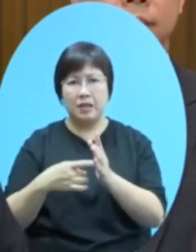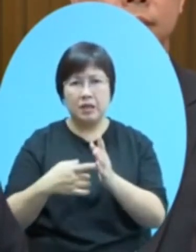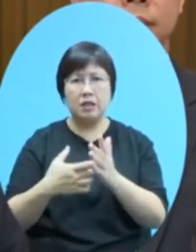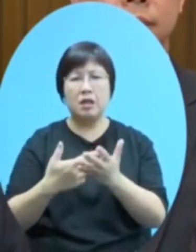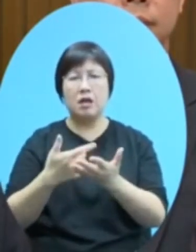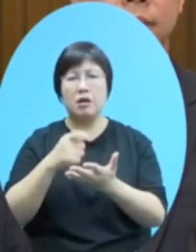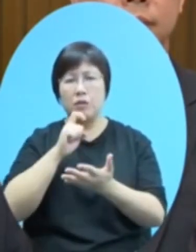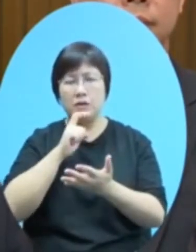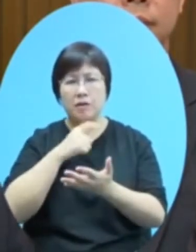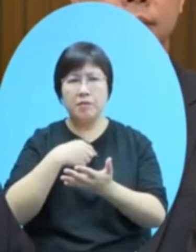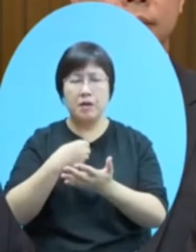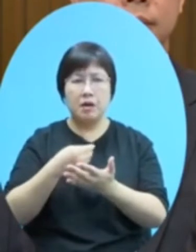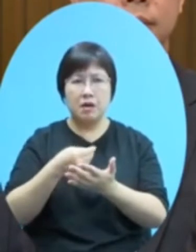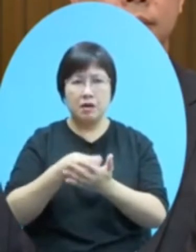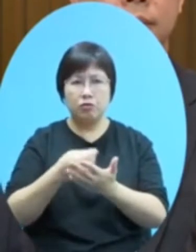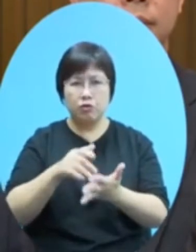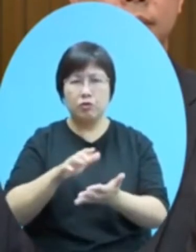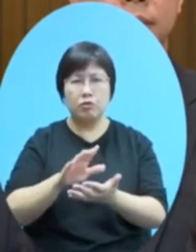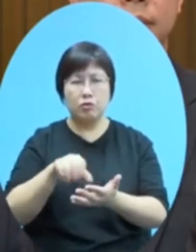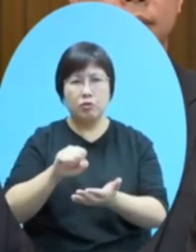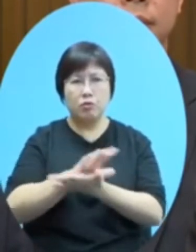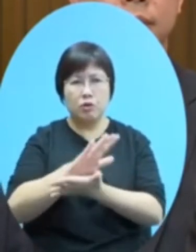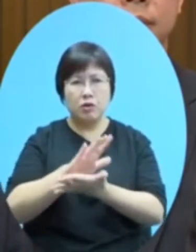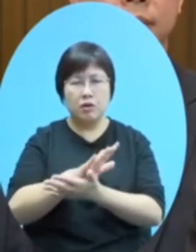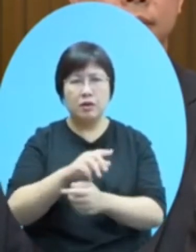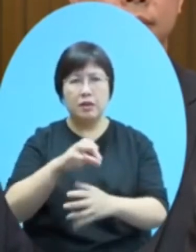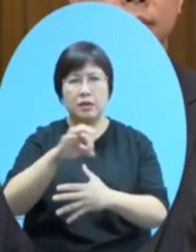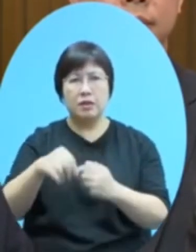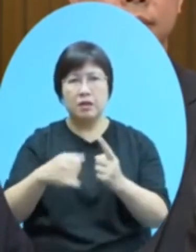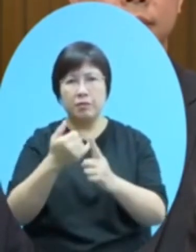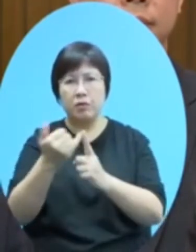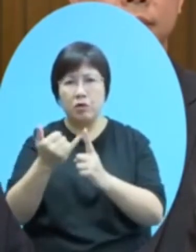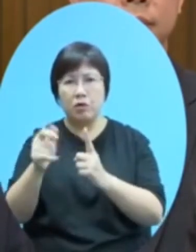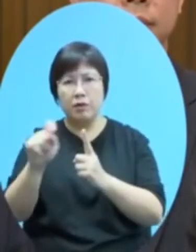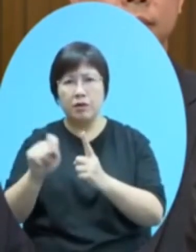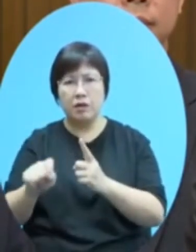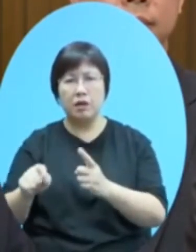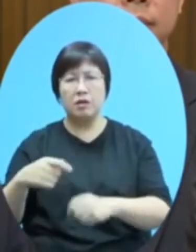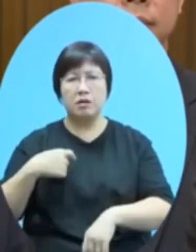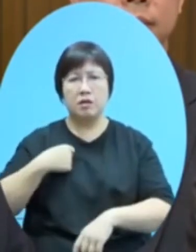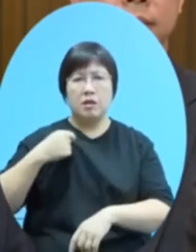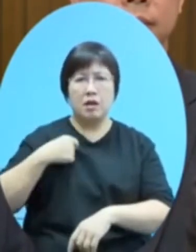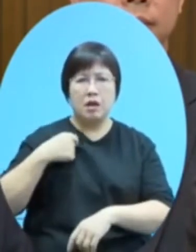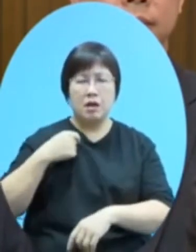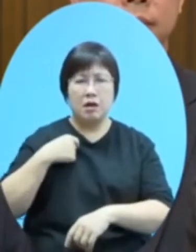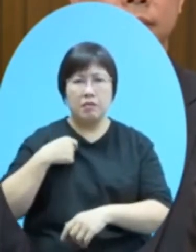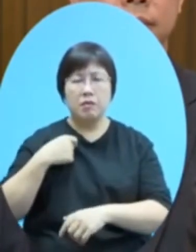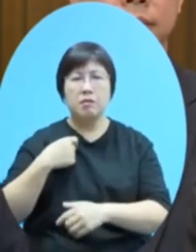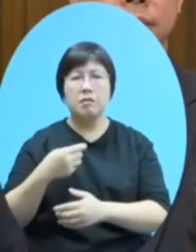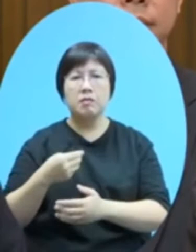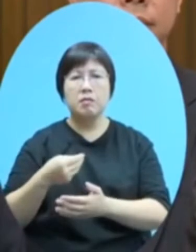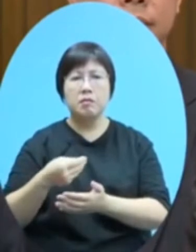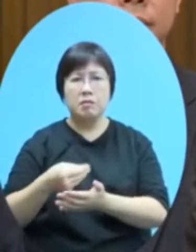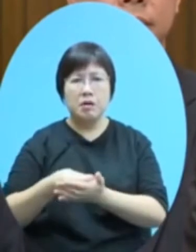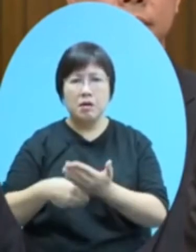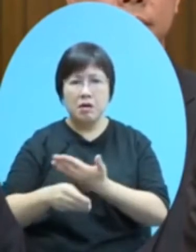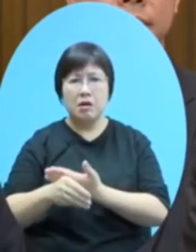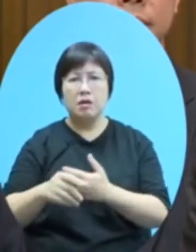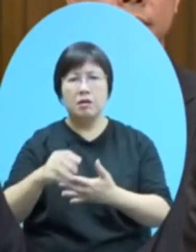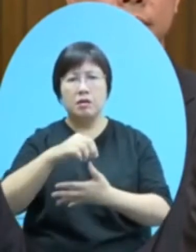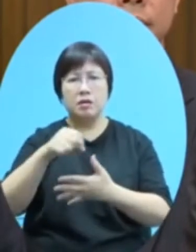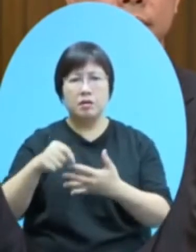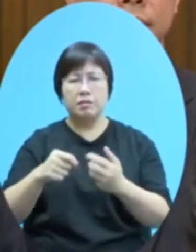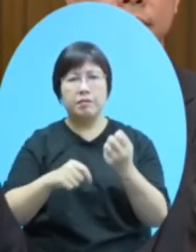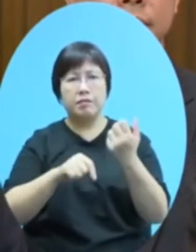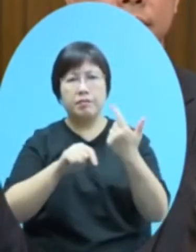用的消費品呢下跌16%，就連服裝的生意呢 零售生意咧都跌咗8.2%